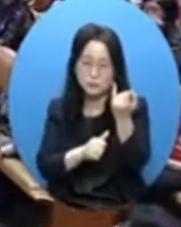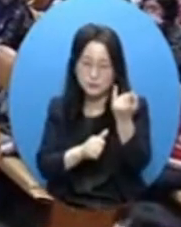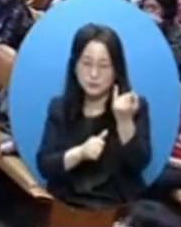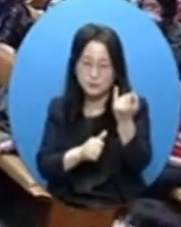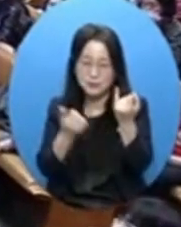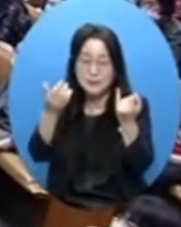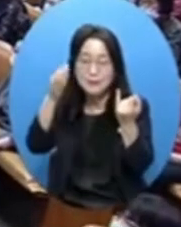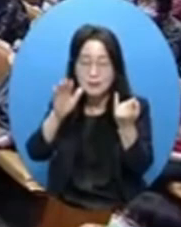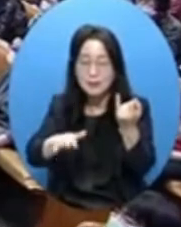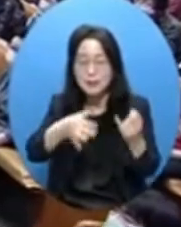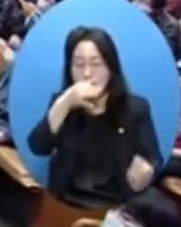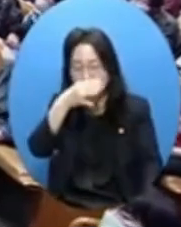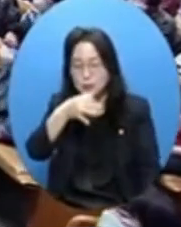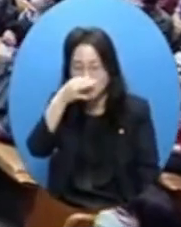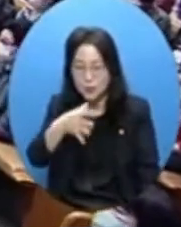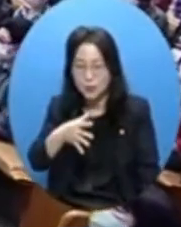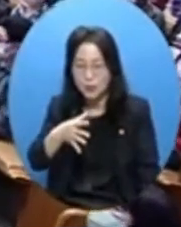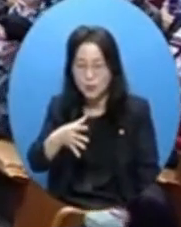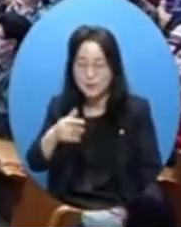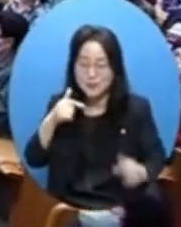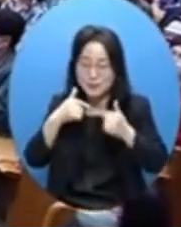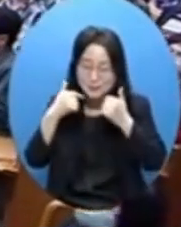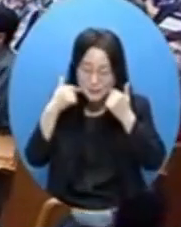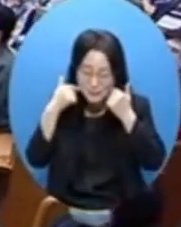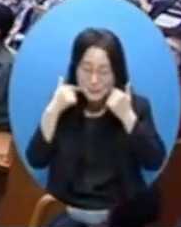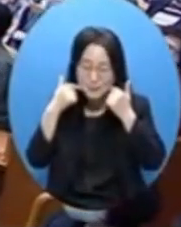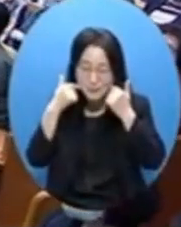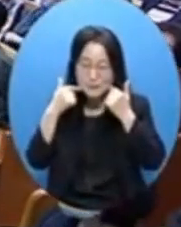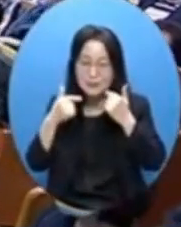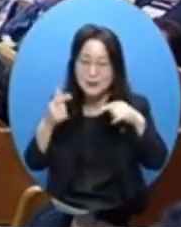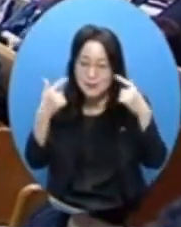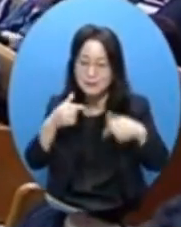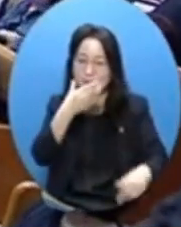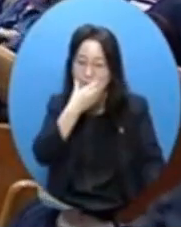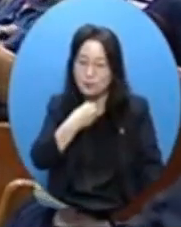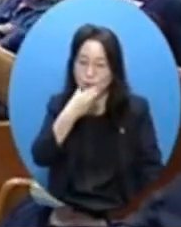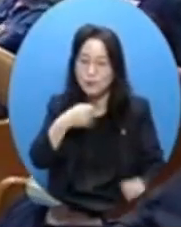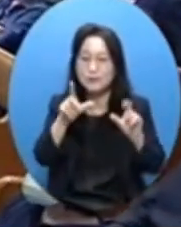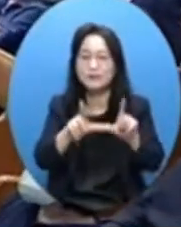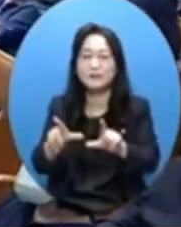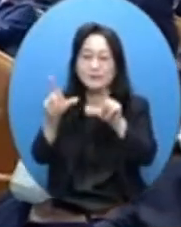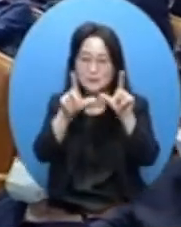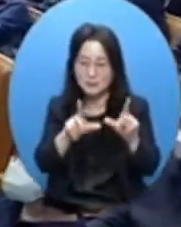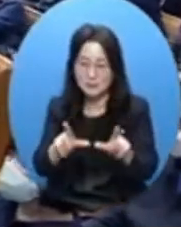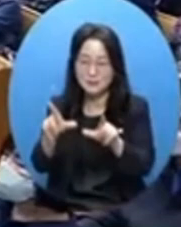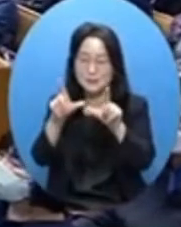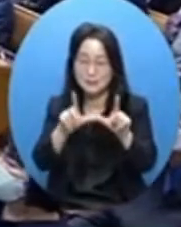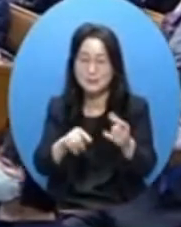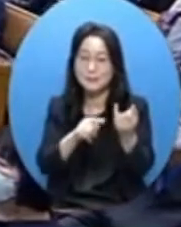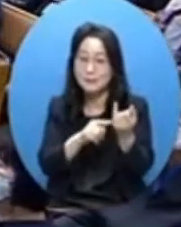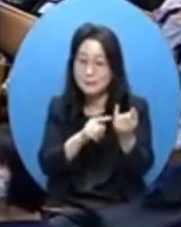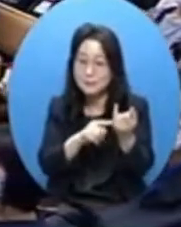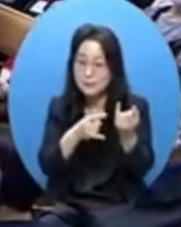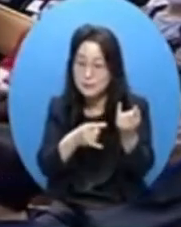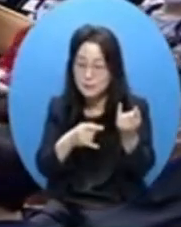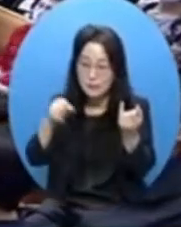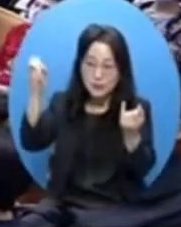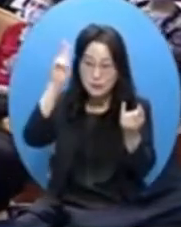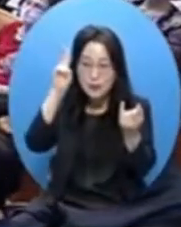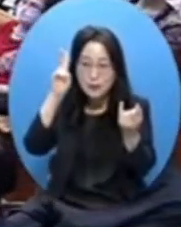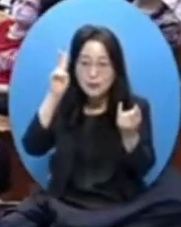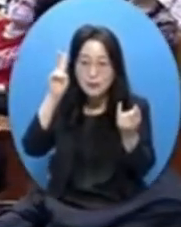늘 웃음을 잃지 않고 행복한 삶을 살 더 4로 왔던 사모님에게 어 나 갑자기